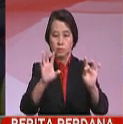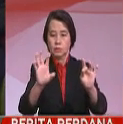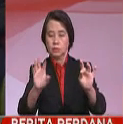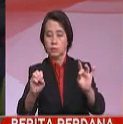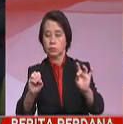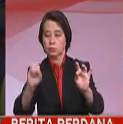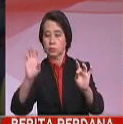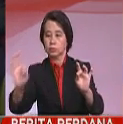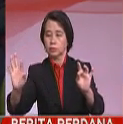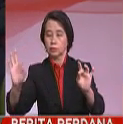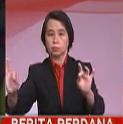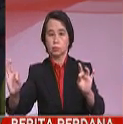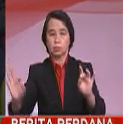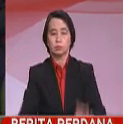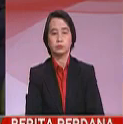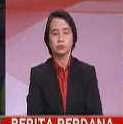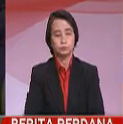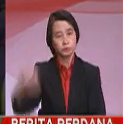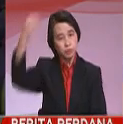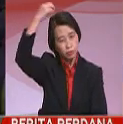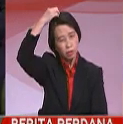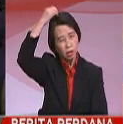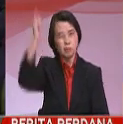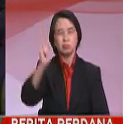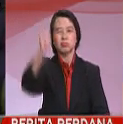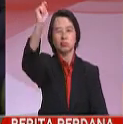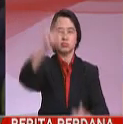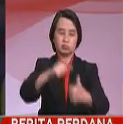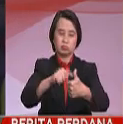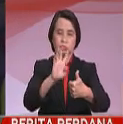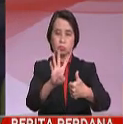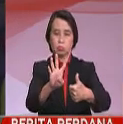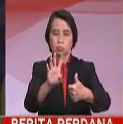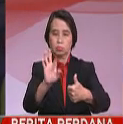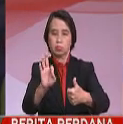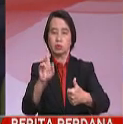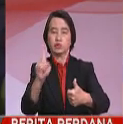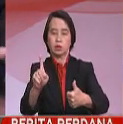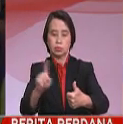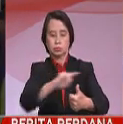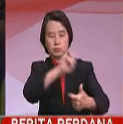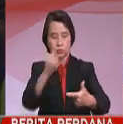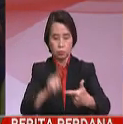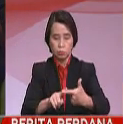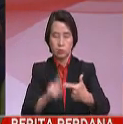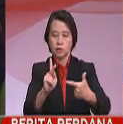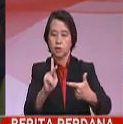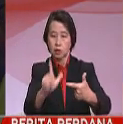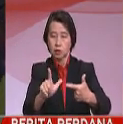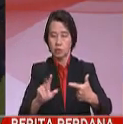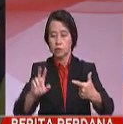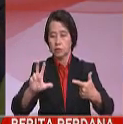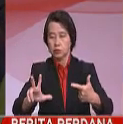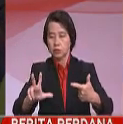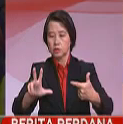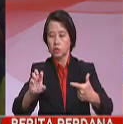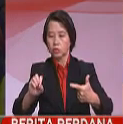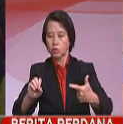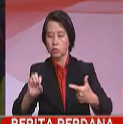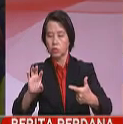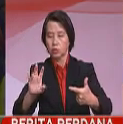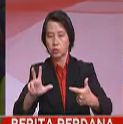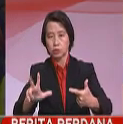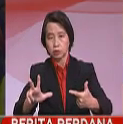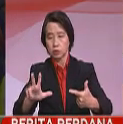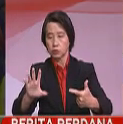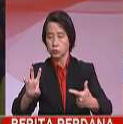81,099 kes. Selangor kekal tertinggi dengan 491 kes, diikuti Kuala Lumpur